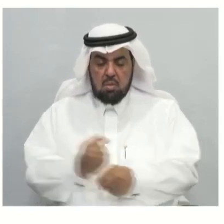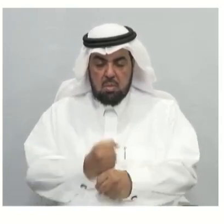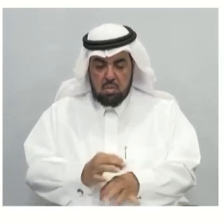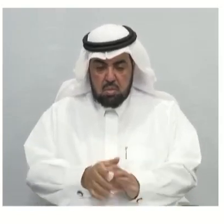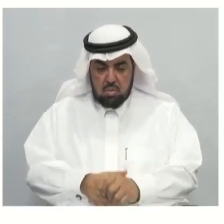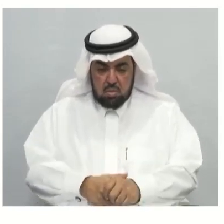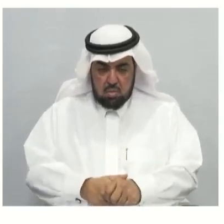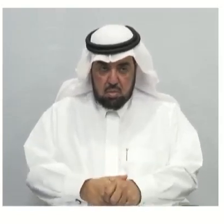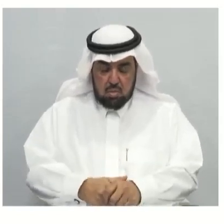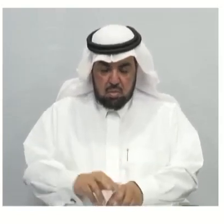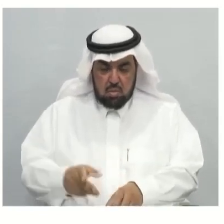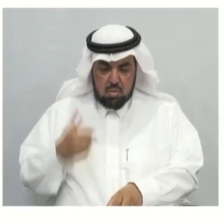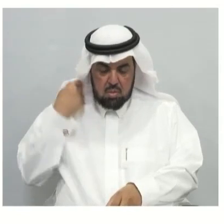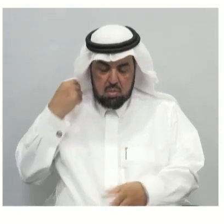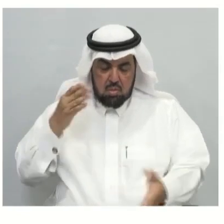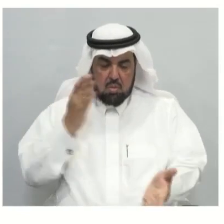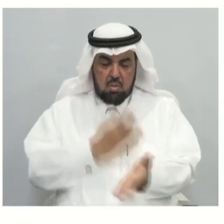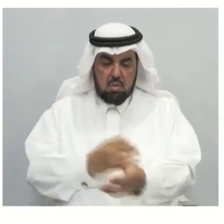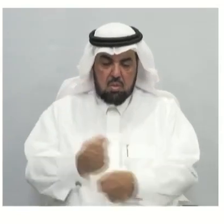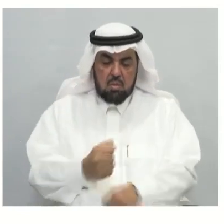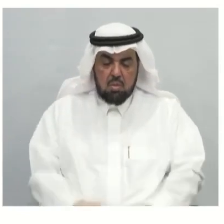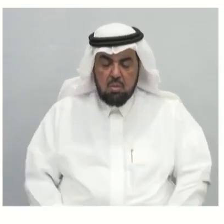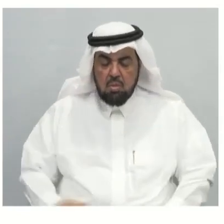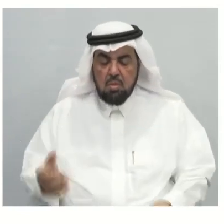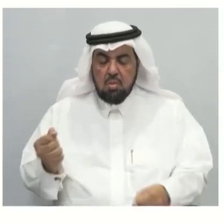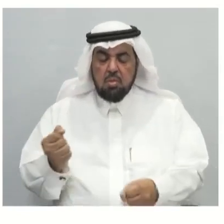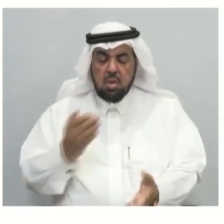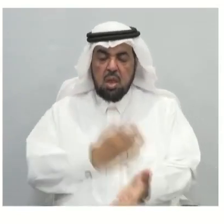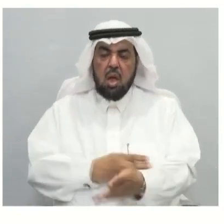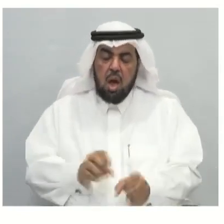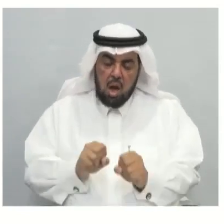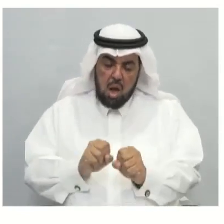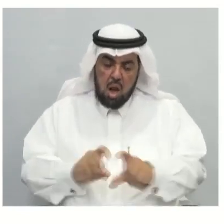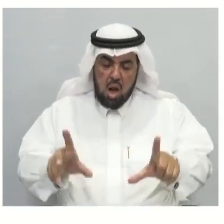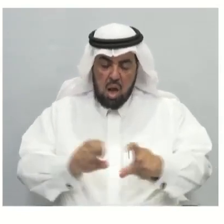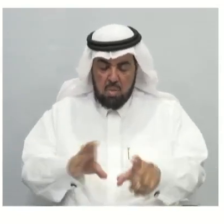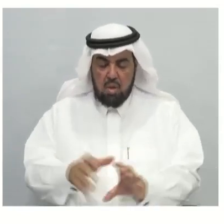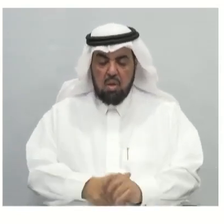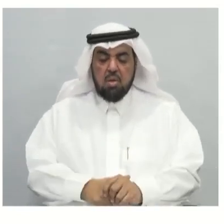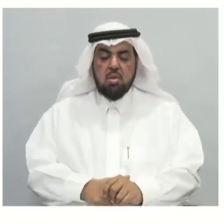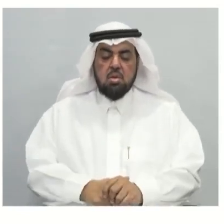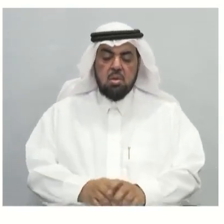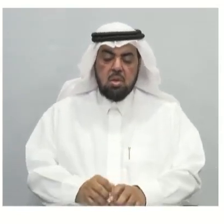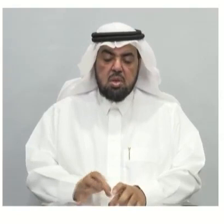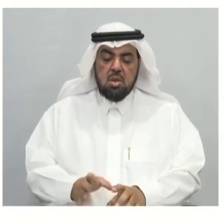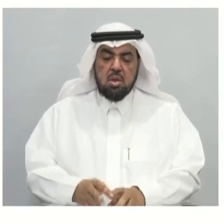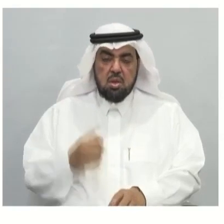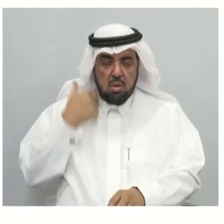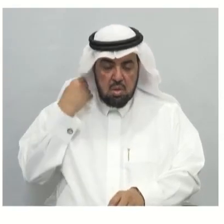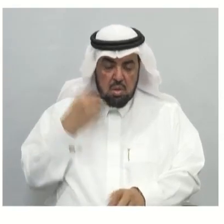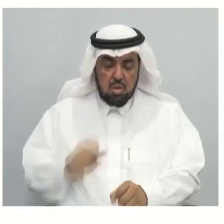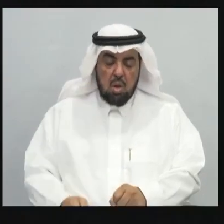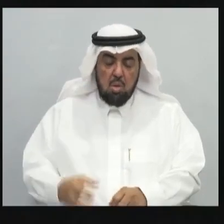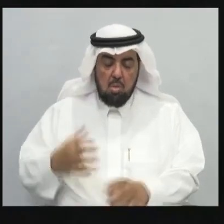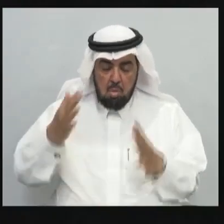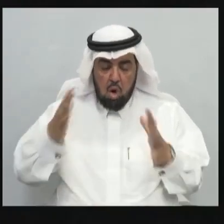العملي انواع تقارير الاعمال لدينا التقارير الاعلاميه وهي تقارير حياديه توفر